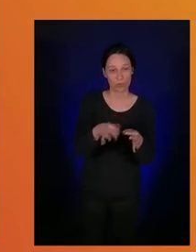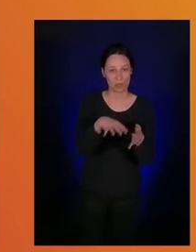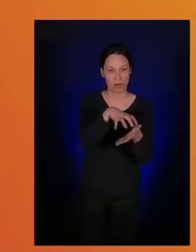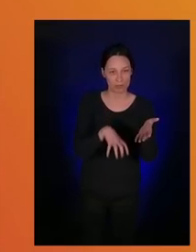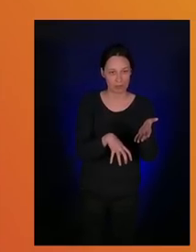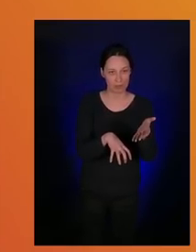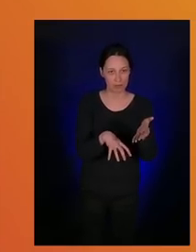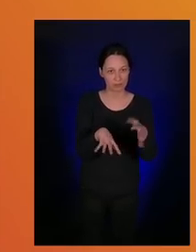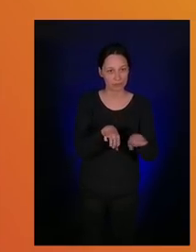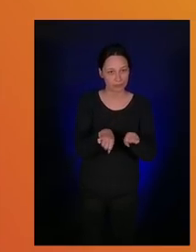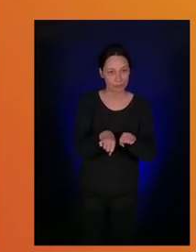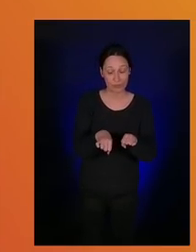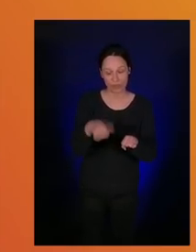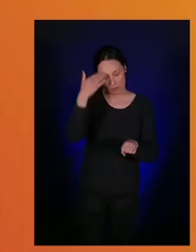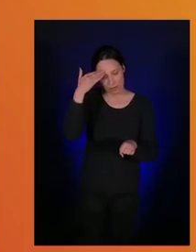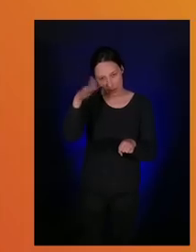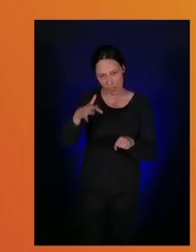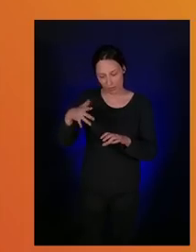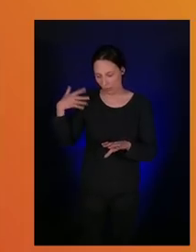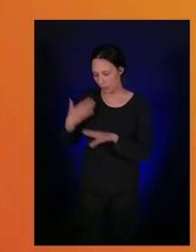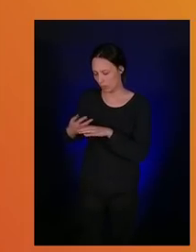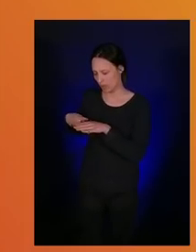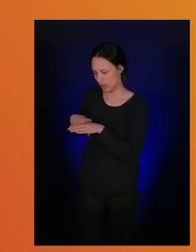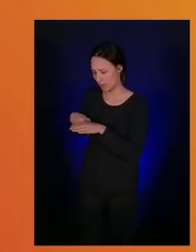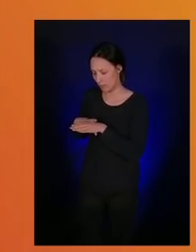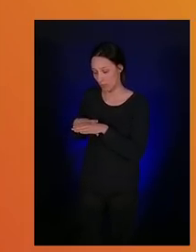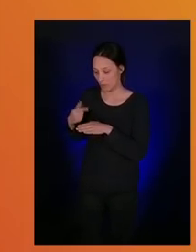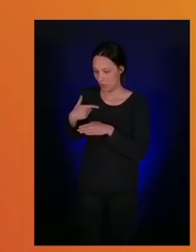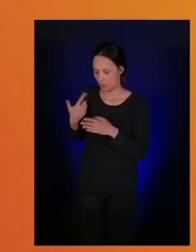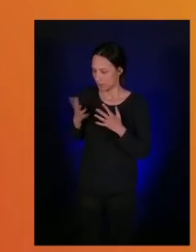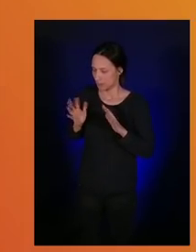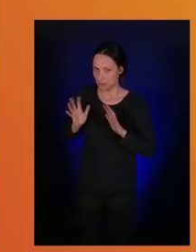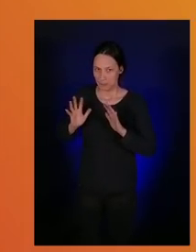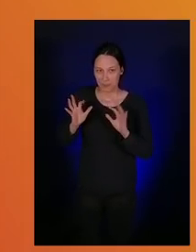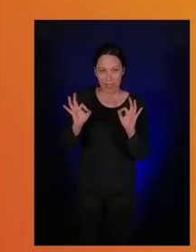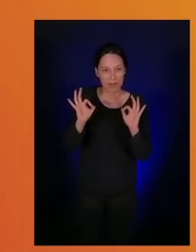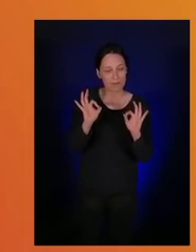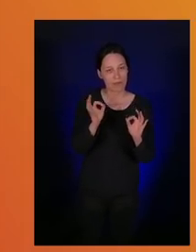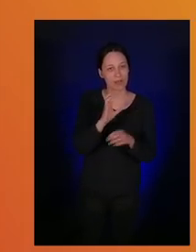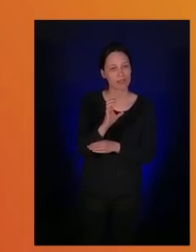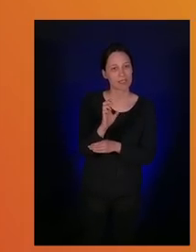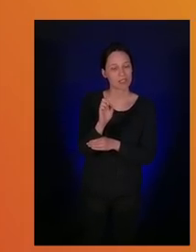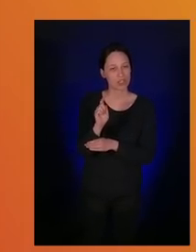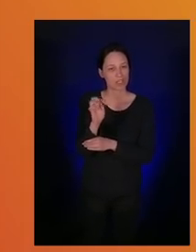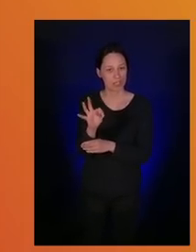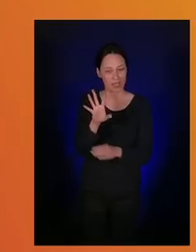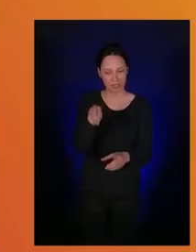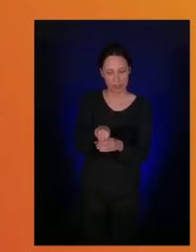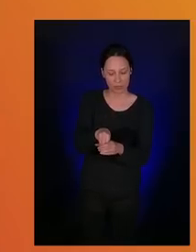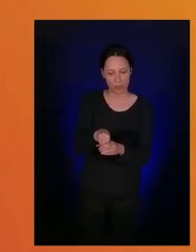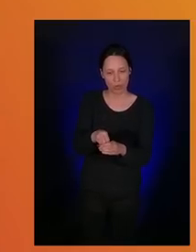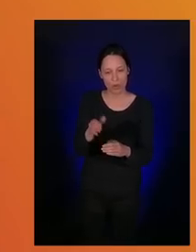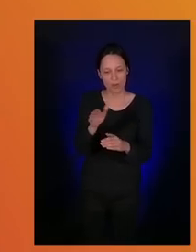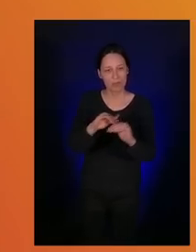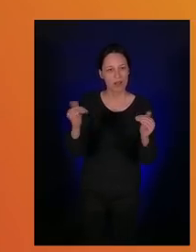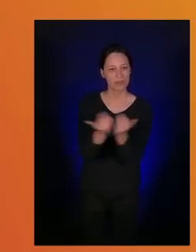depuis le début, ma fédération a émis de grandes réserves sur l'adhésion de la CGT à la plateforme Plus Jamais Ça. Certains d'entre vous le savent, j'ai écrit dans un cadre